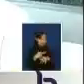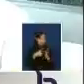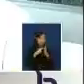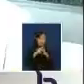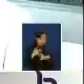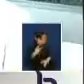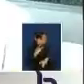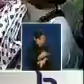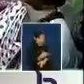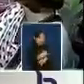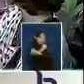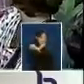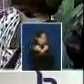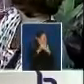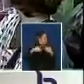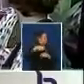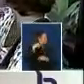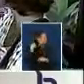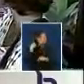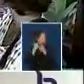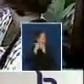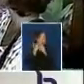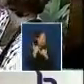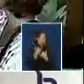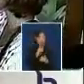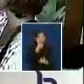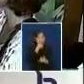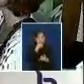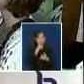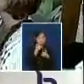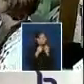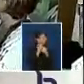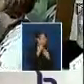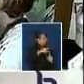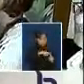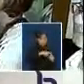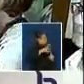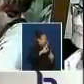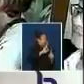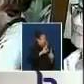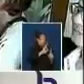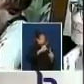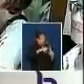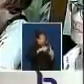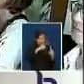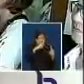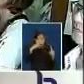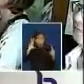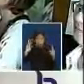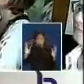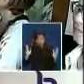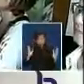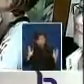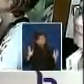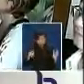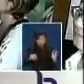กินร้อนช้อนกลางล้างมือในช่วงที่ผ่านมาปีนี้นะ7เดือนนะ 10,000 กว่าคนเท่านั้นเองครับปีที่แล้ว 50,000 ค